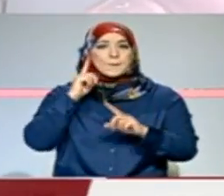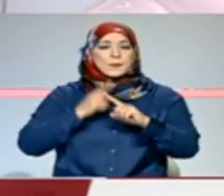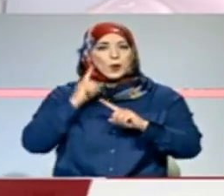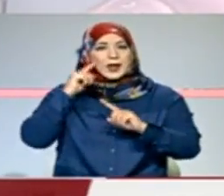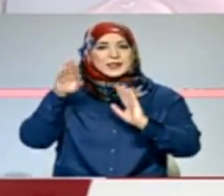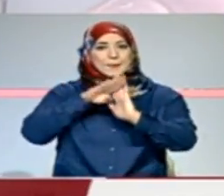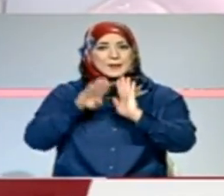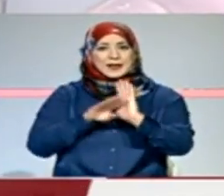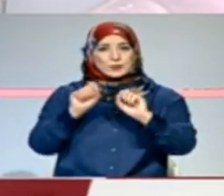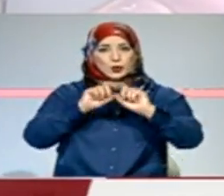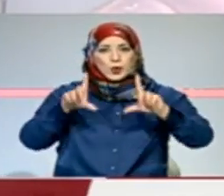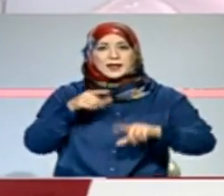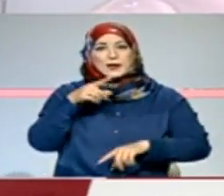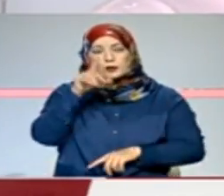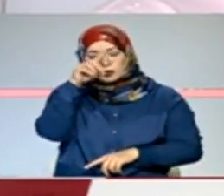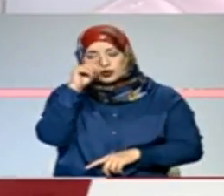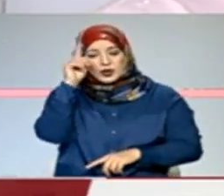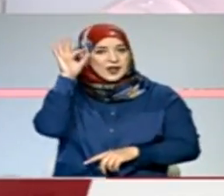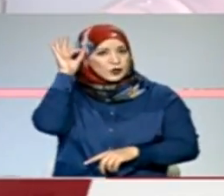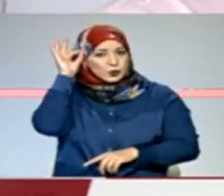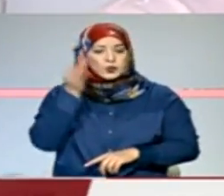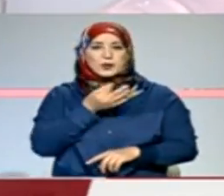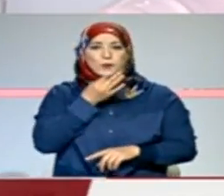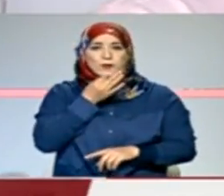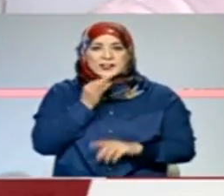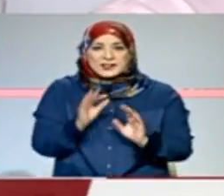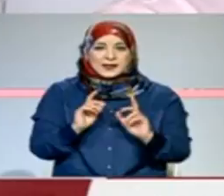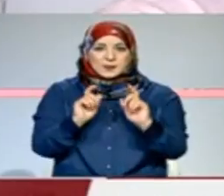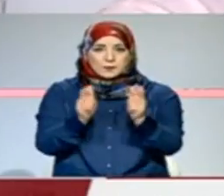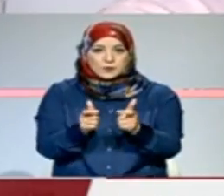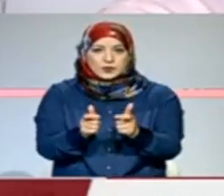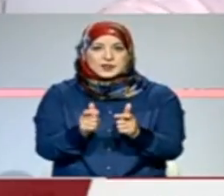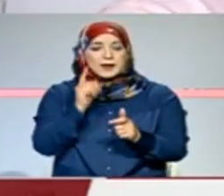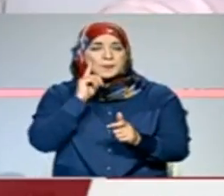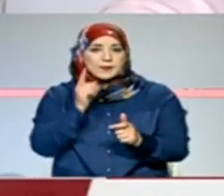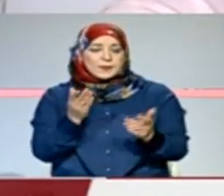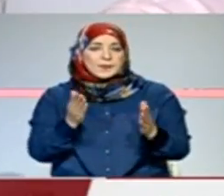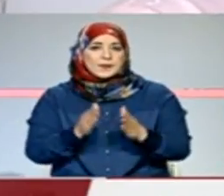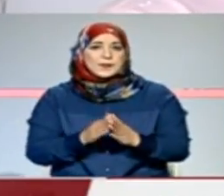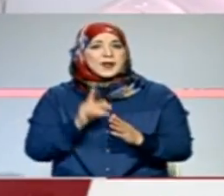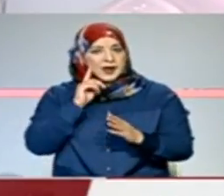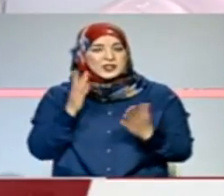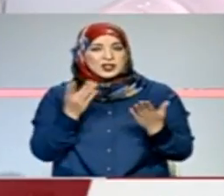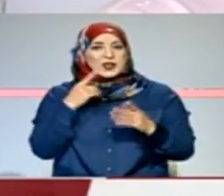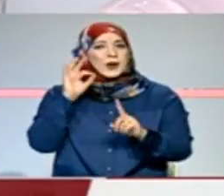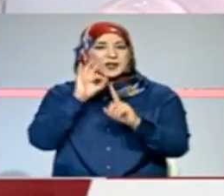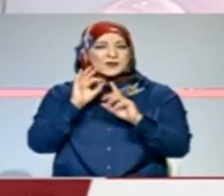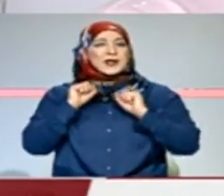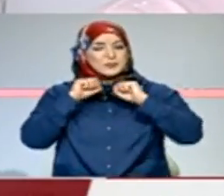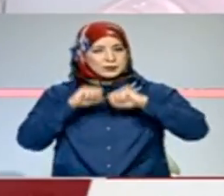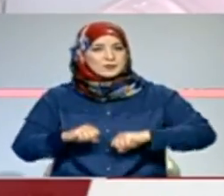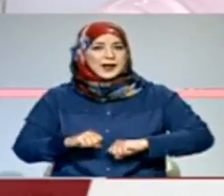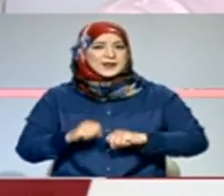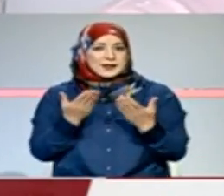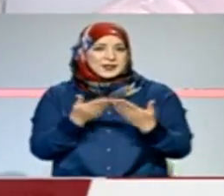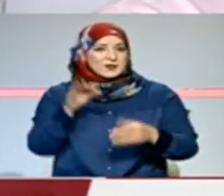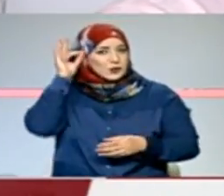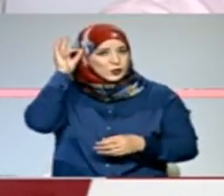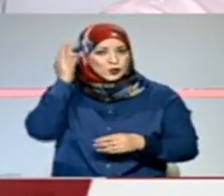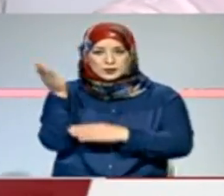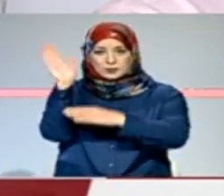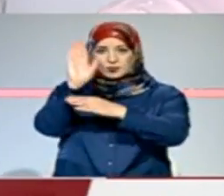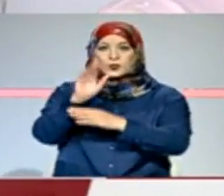أن تونس تستغل النافذة هذه بطريقة مثلى، أما راه مرتبط بالأساس بالقدرة متاعنا على أنه نوريه اللي